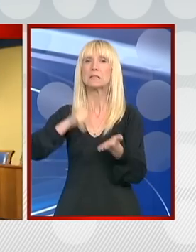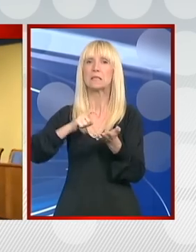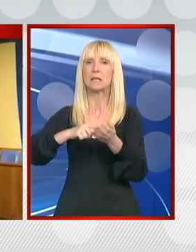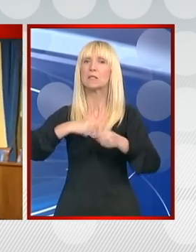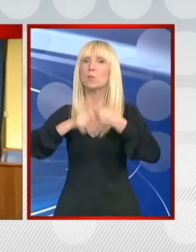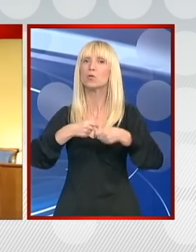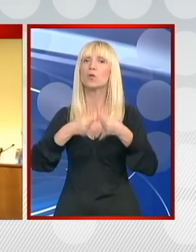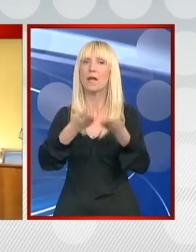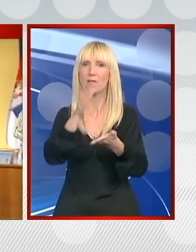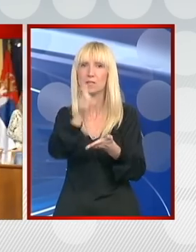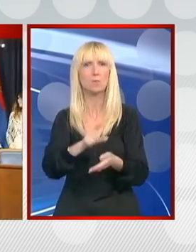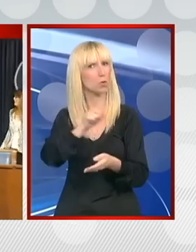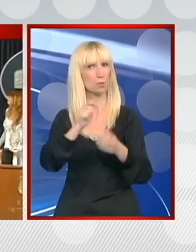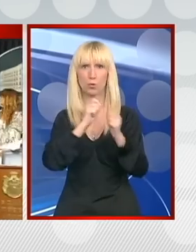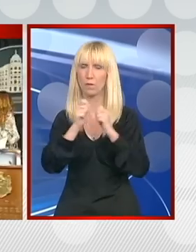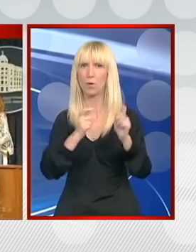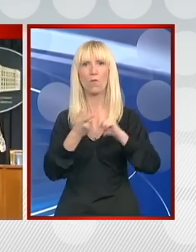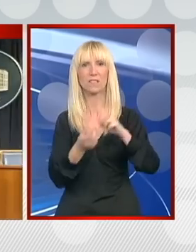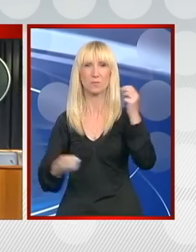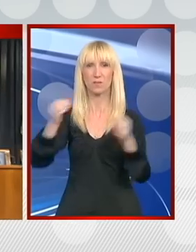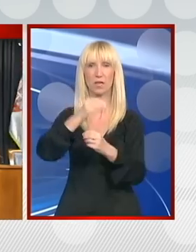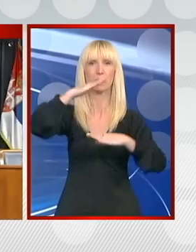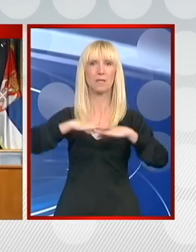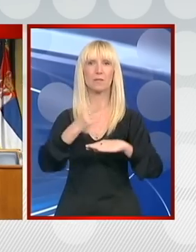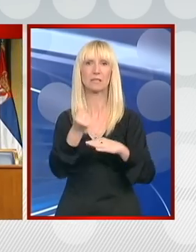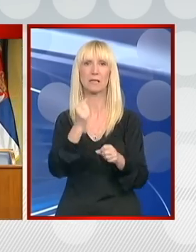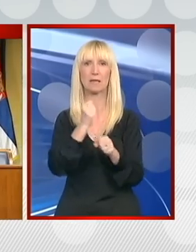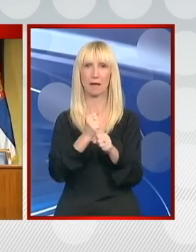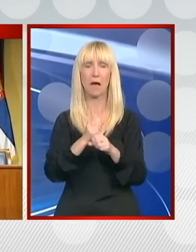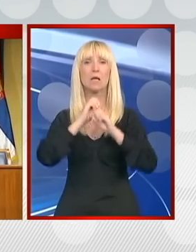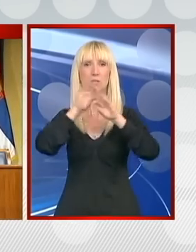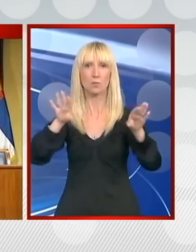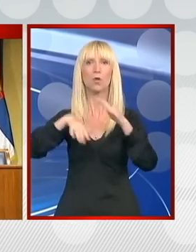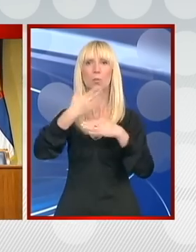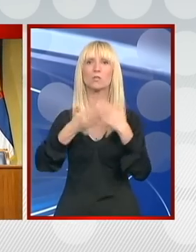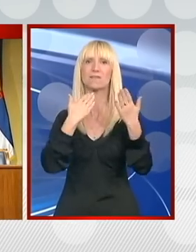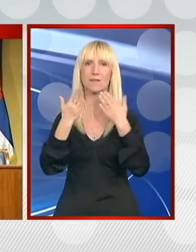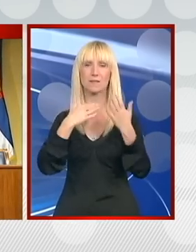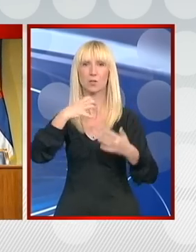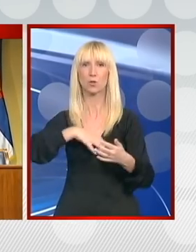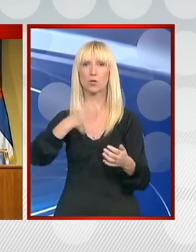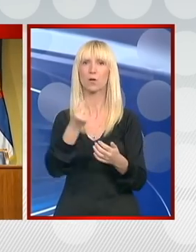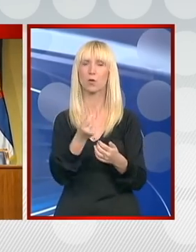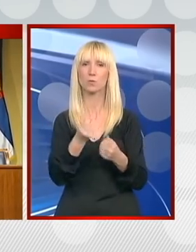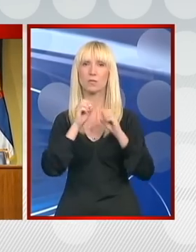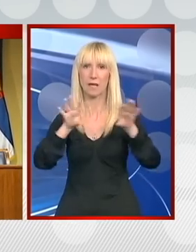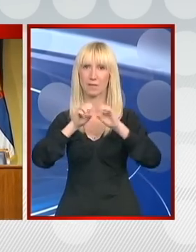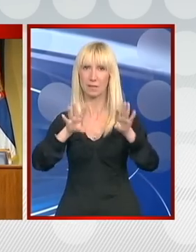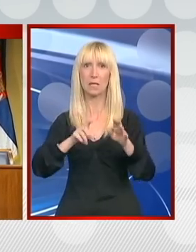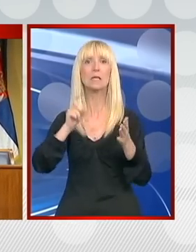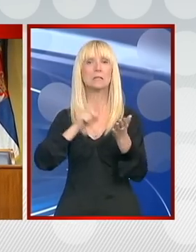Sindikati i poslodavci nisu se dogovorili o povećanju minimalne cene rada, saopšteno je posle sednice Socijalno-ekonomskog